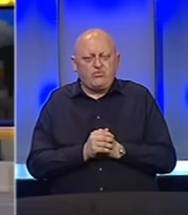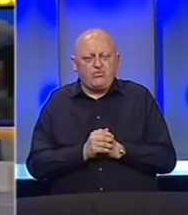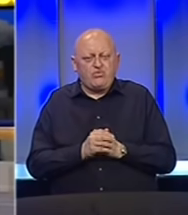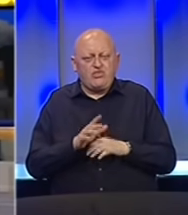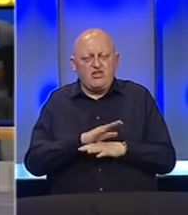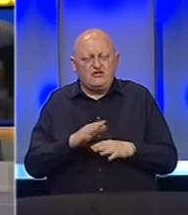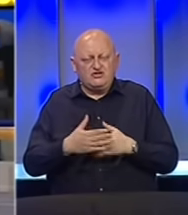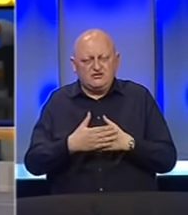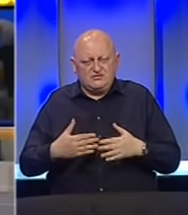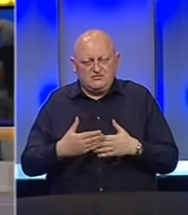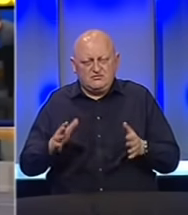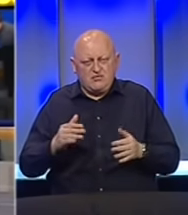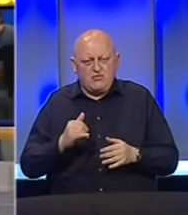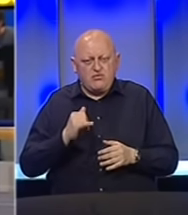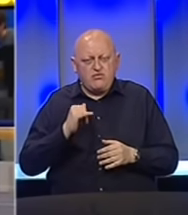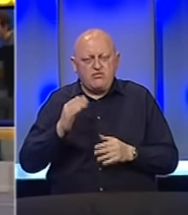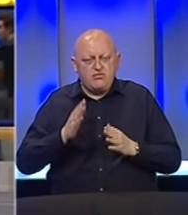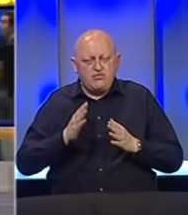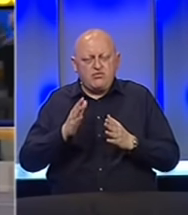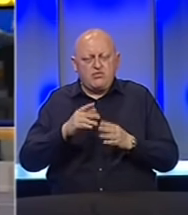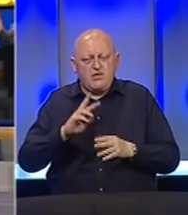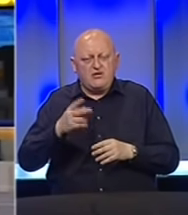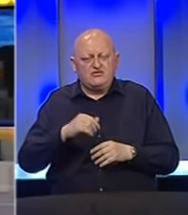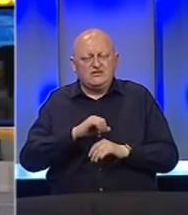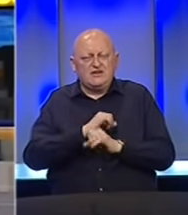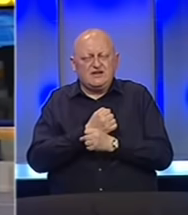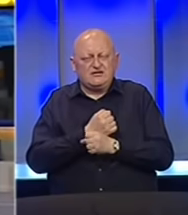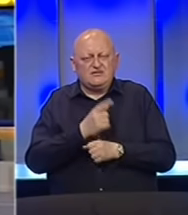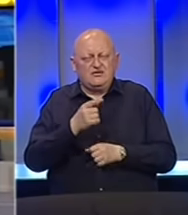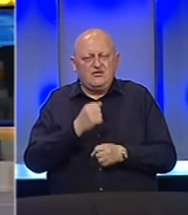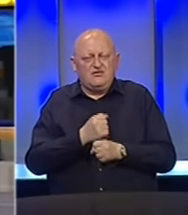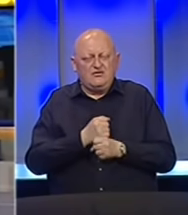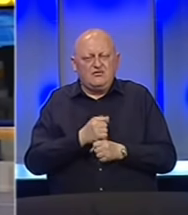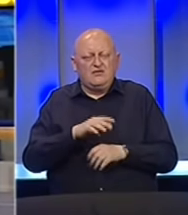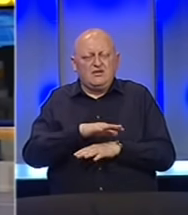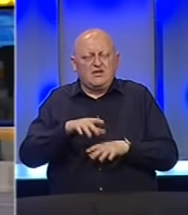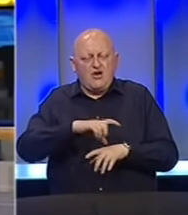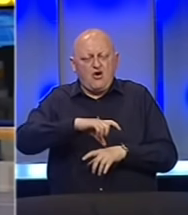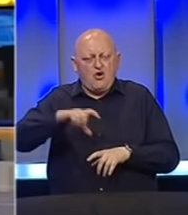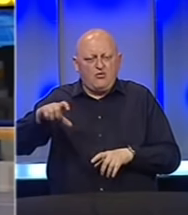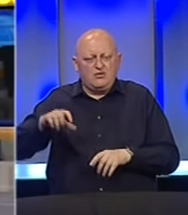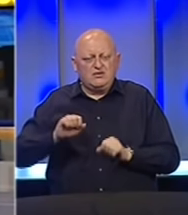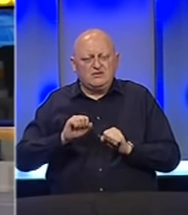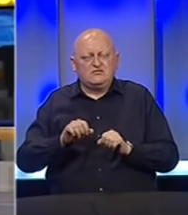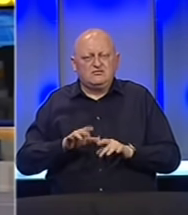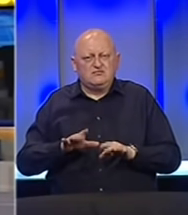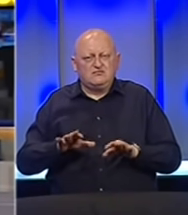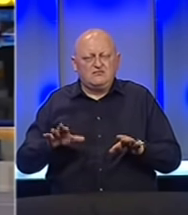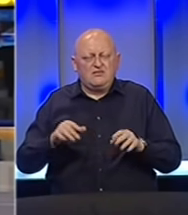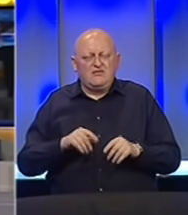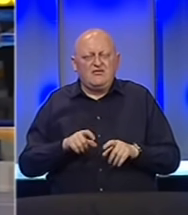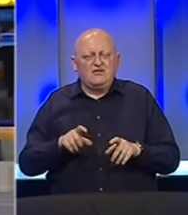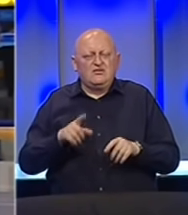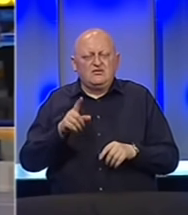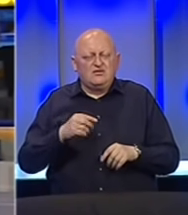A čim se granice otvore, put jugaće Trebinci, ali i drugi iz Hercegovine. Njihov rad na Jadranskoj obali zaustavila je pandemija koronavirusa,